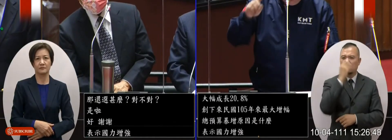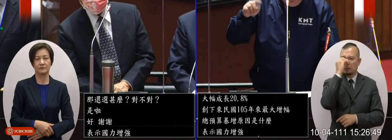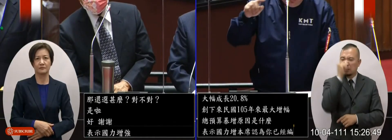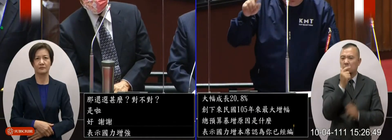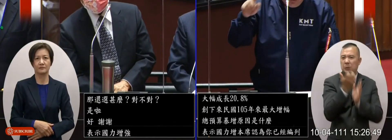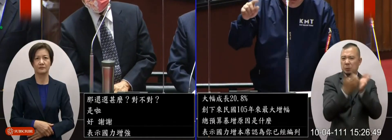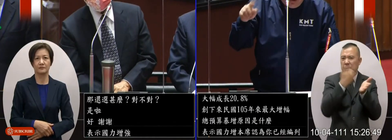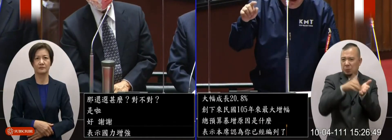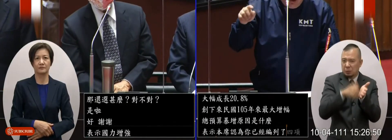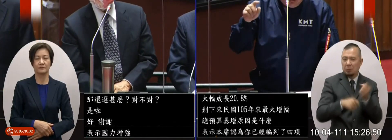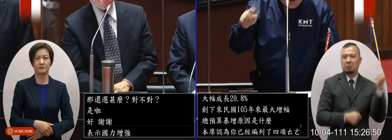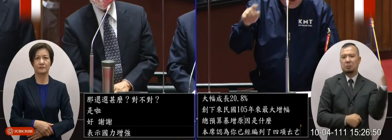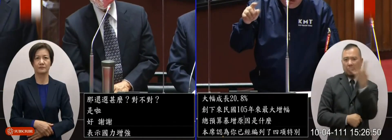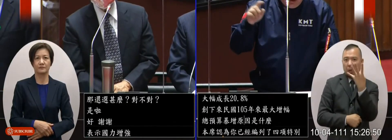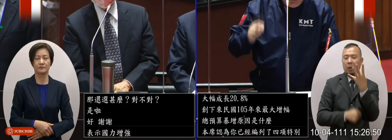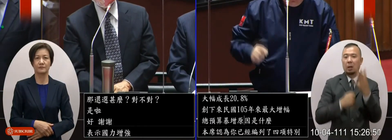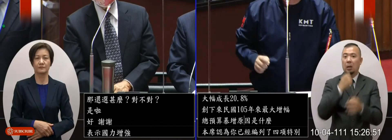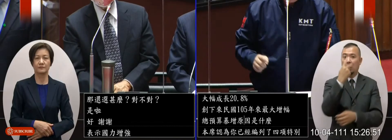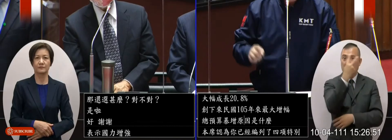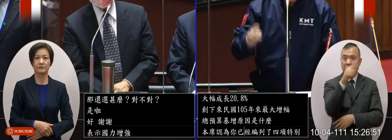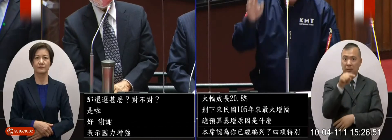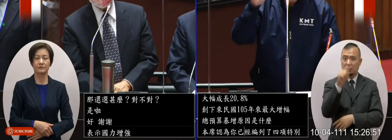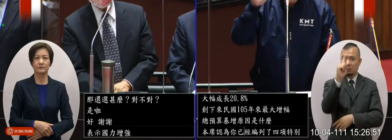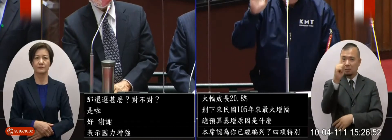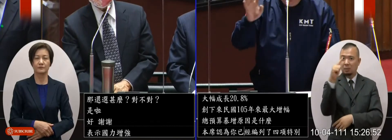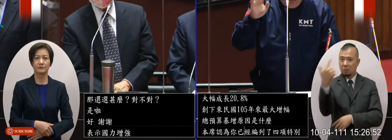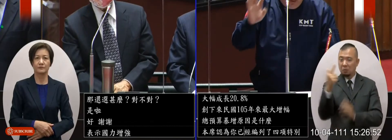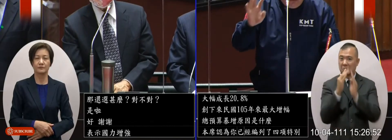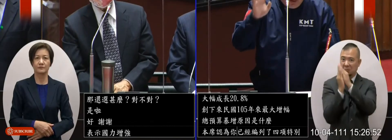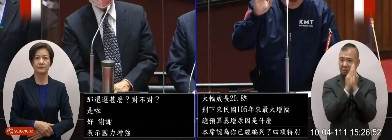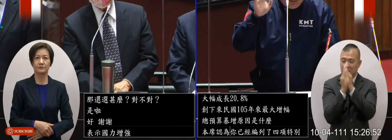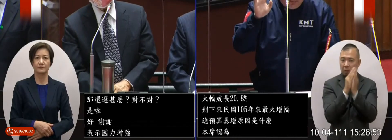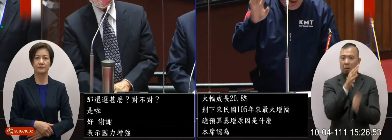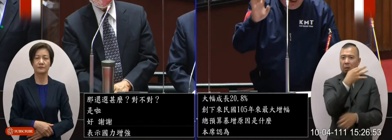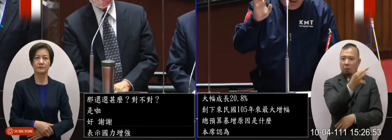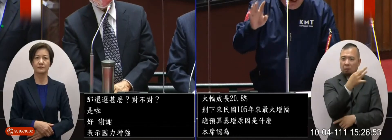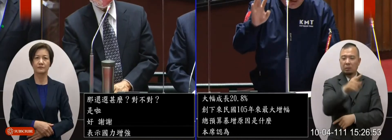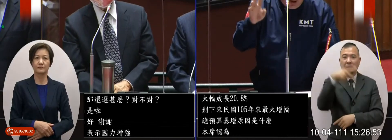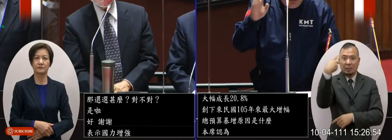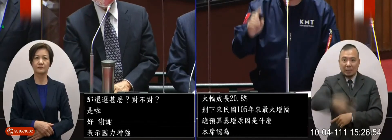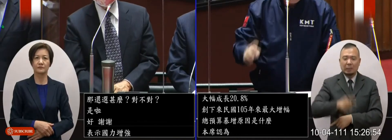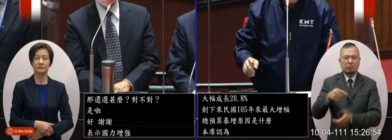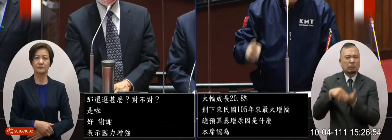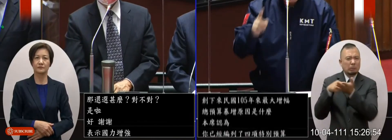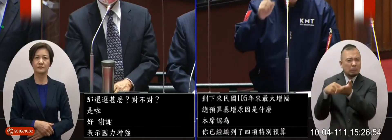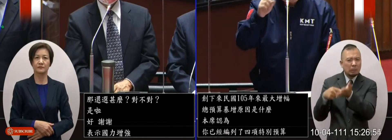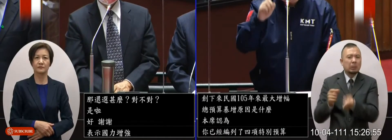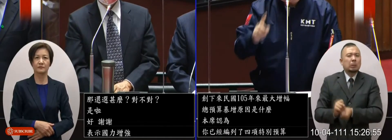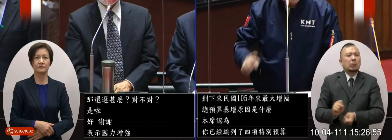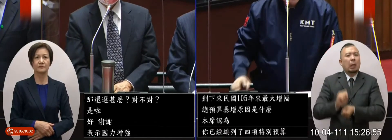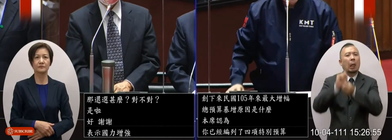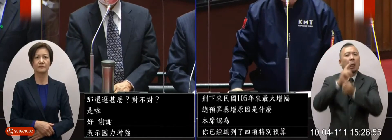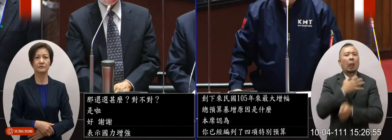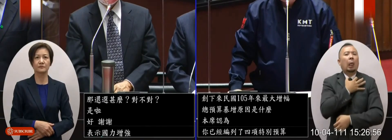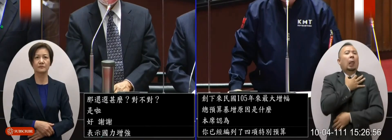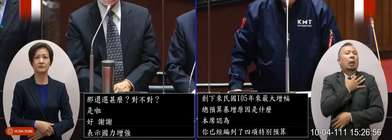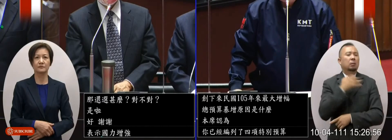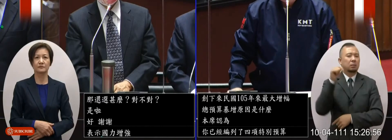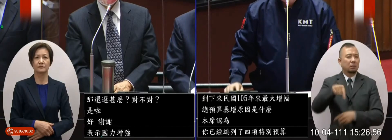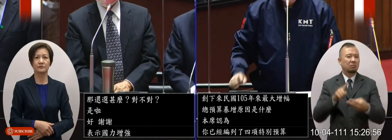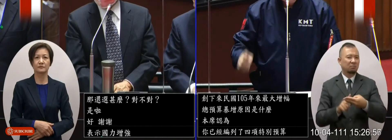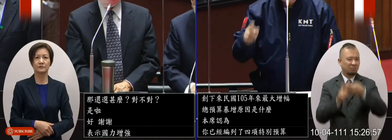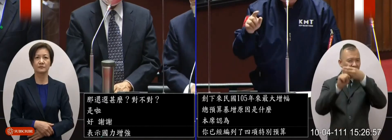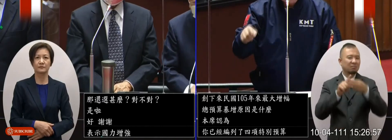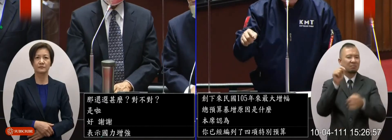算，2.16兆元呐、你已经没有办法再编列特别预算，这才是主要的原因